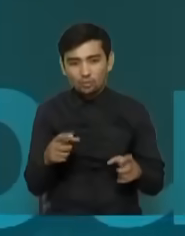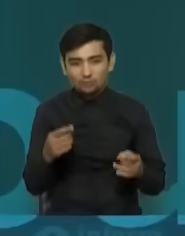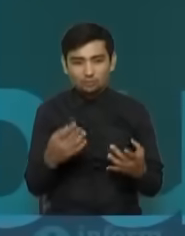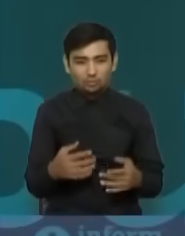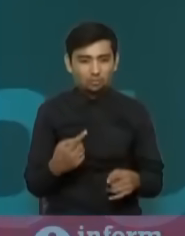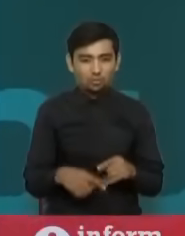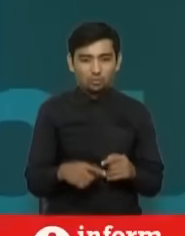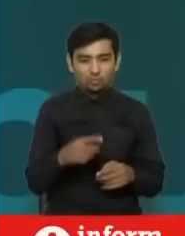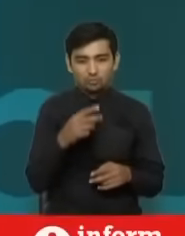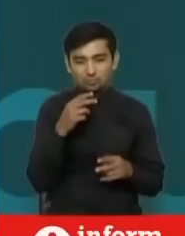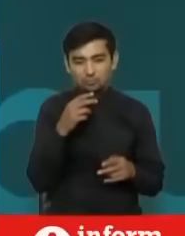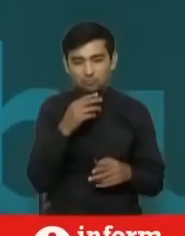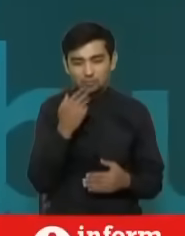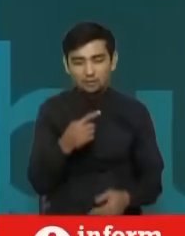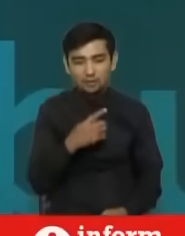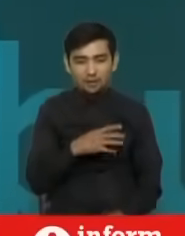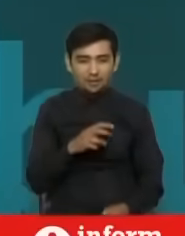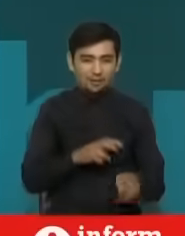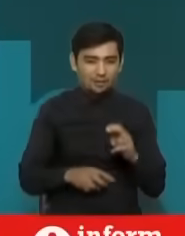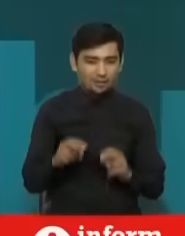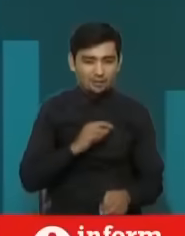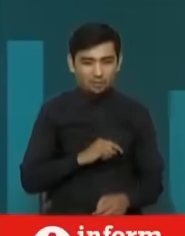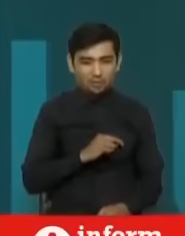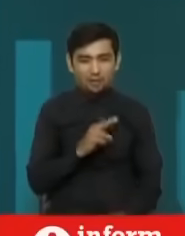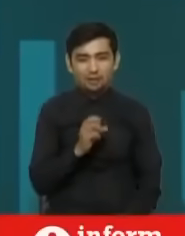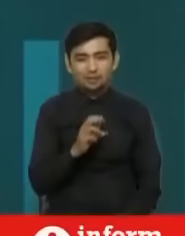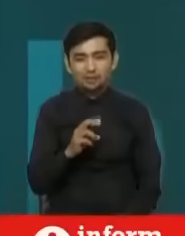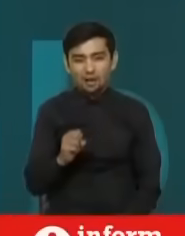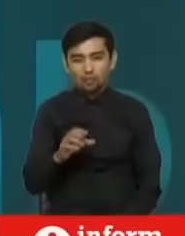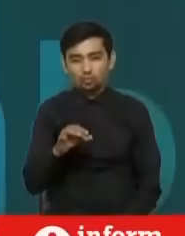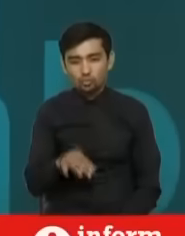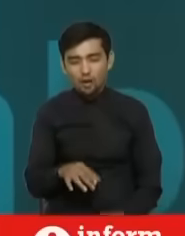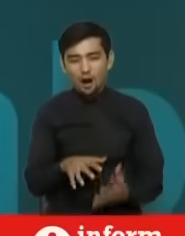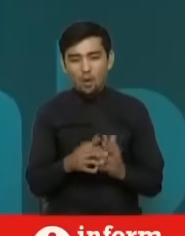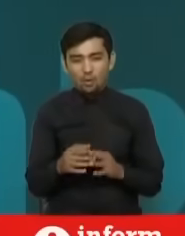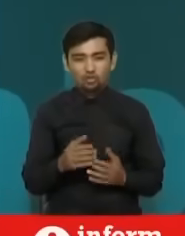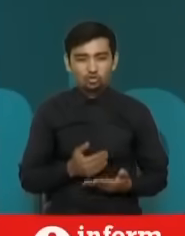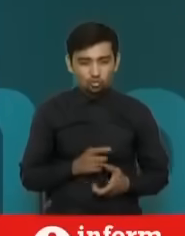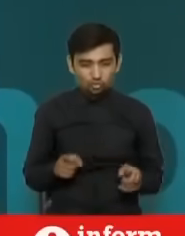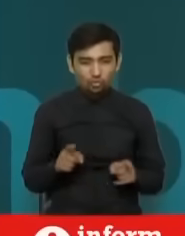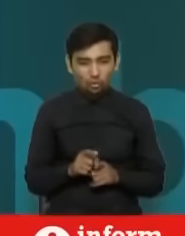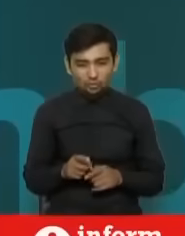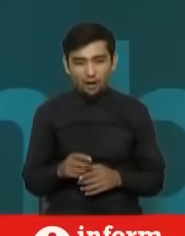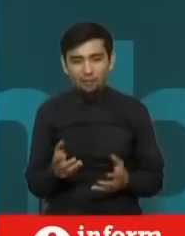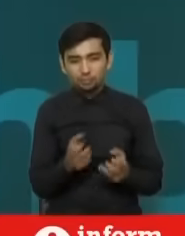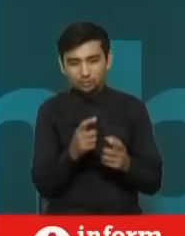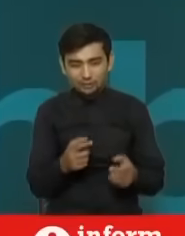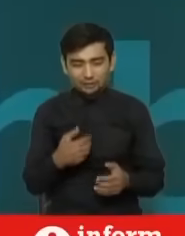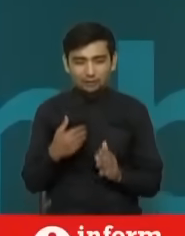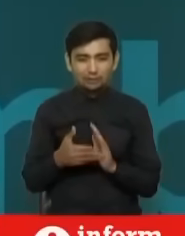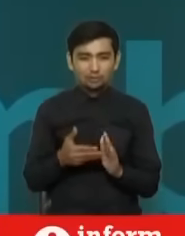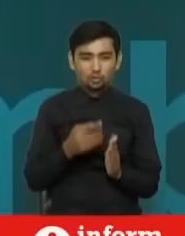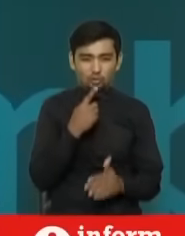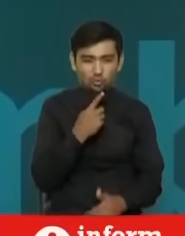болды. Іздестіру жұмыстарына бүтін Қасқасу ауылының тұрғындары да кіріскен, ал құтқарушыларды әрең шақырттық дейді